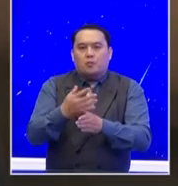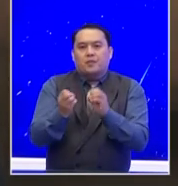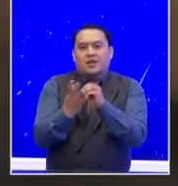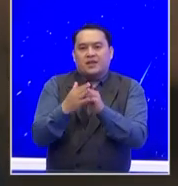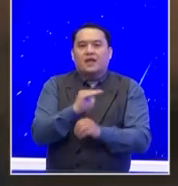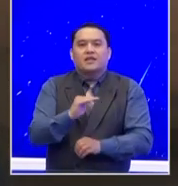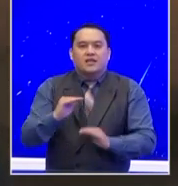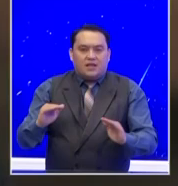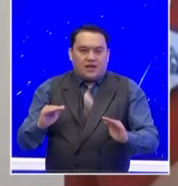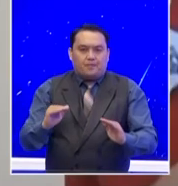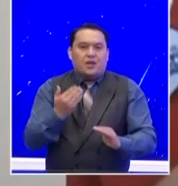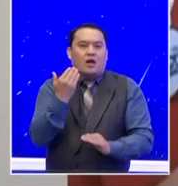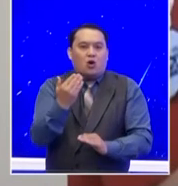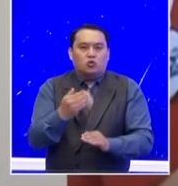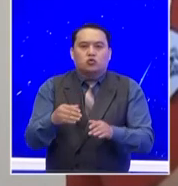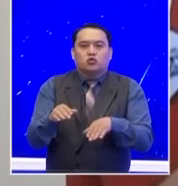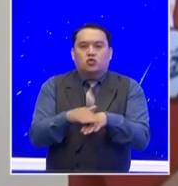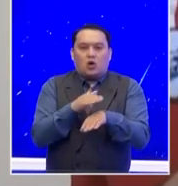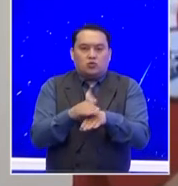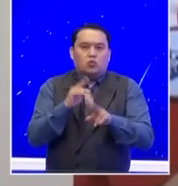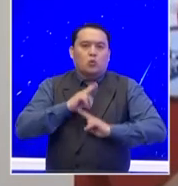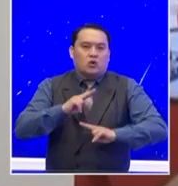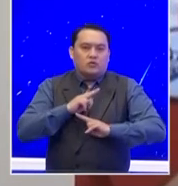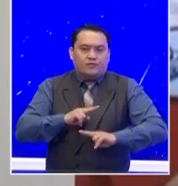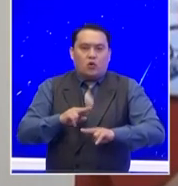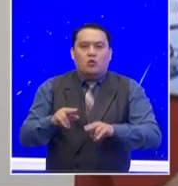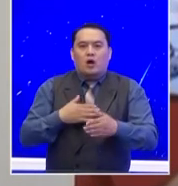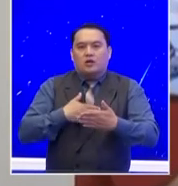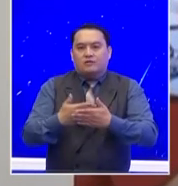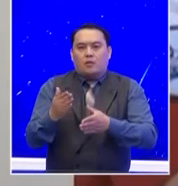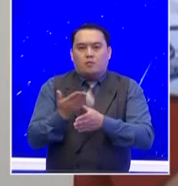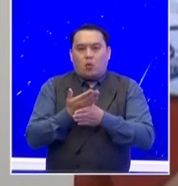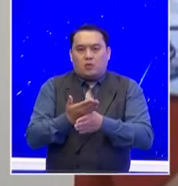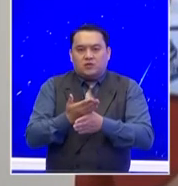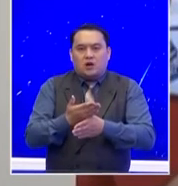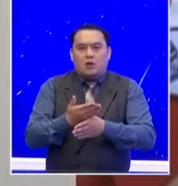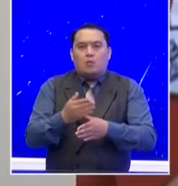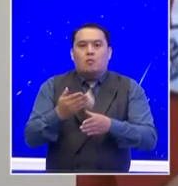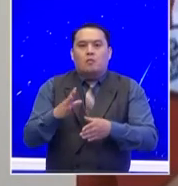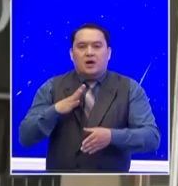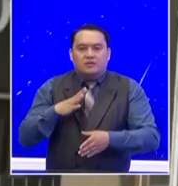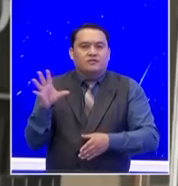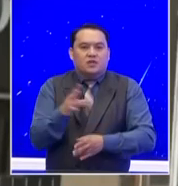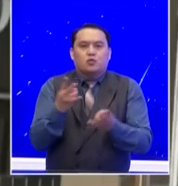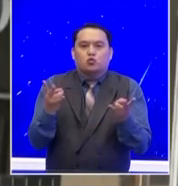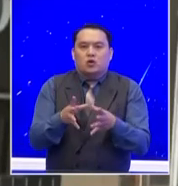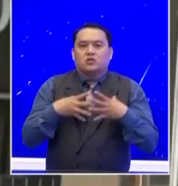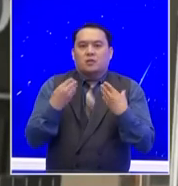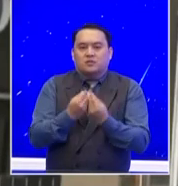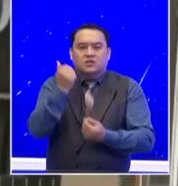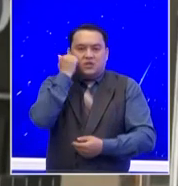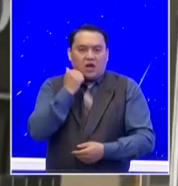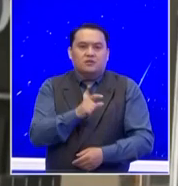более 15 детей. Миссию исполнили сотрудники акимата и волонтеры. Кстати, добровольцы помощь оказывают всем нуждающимся и